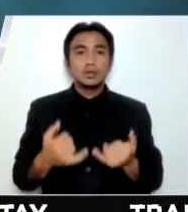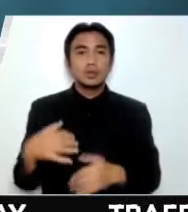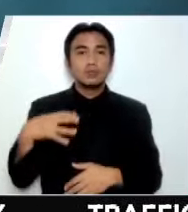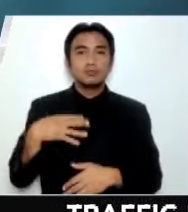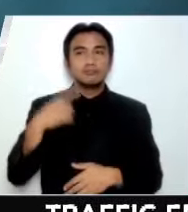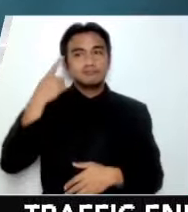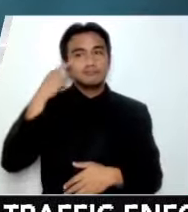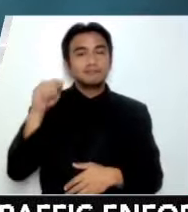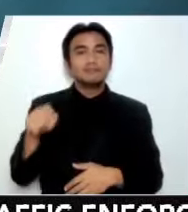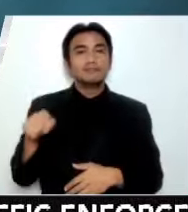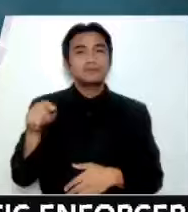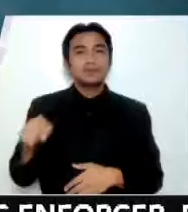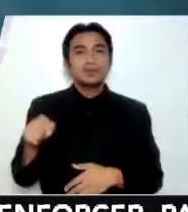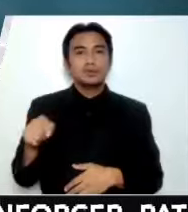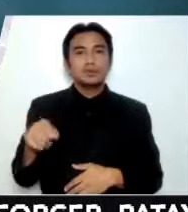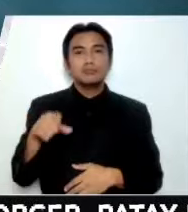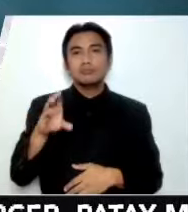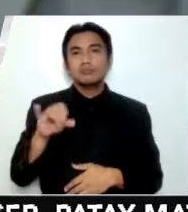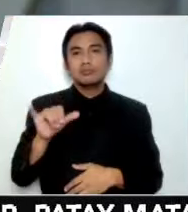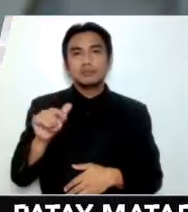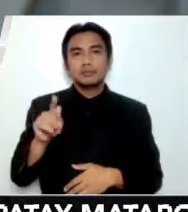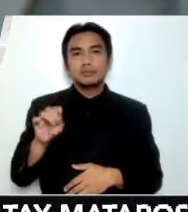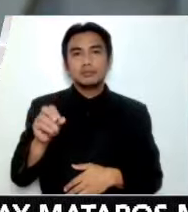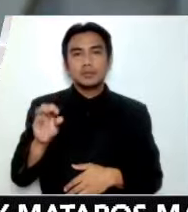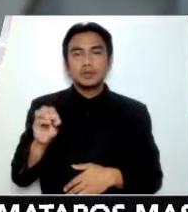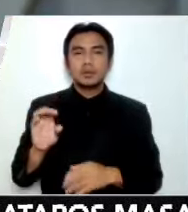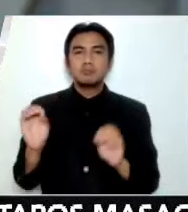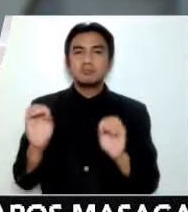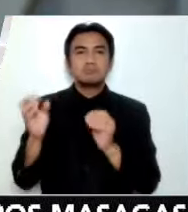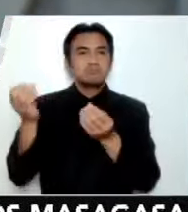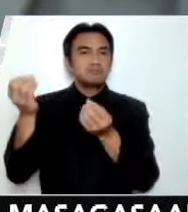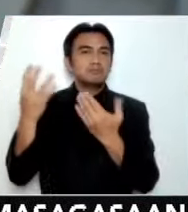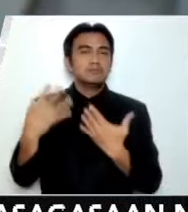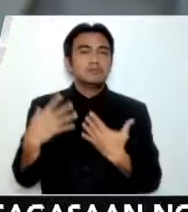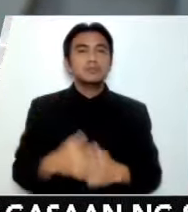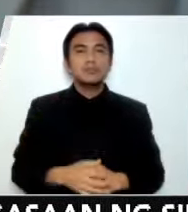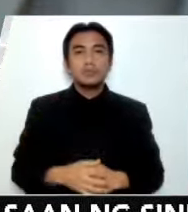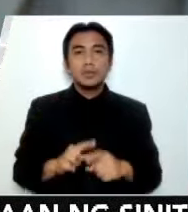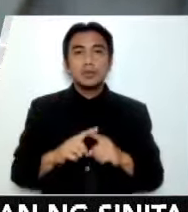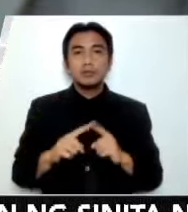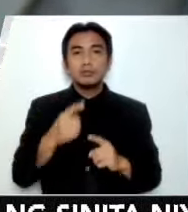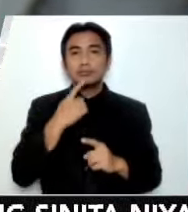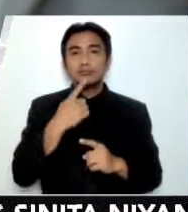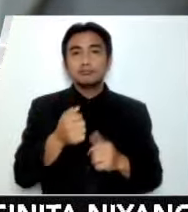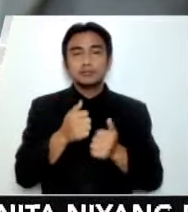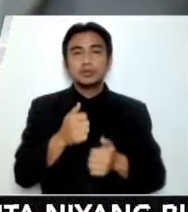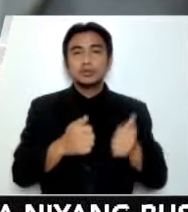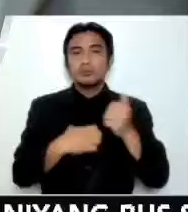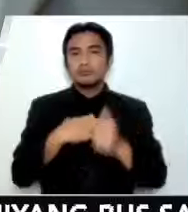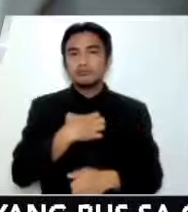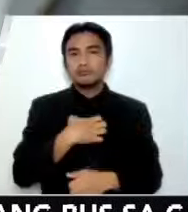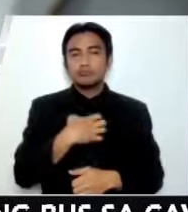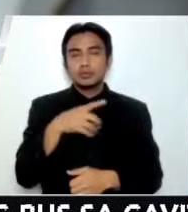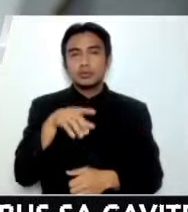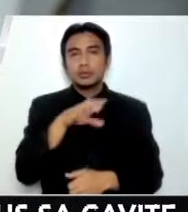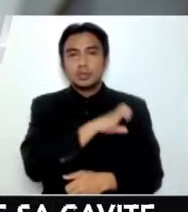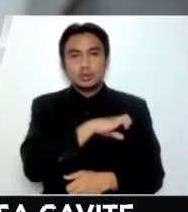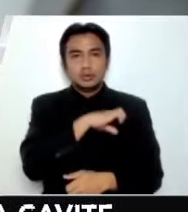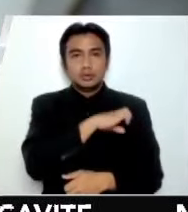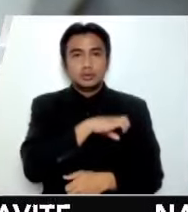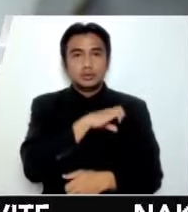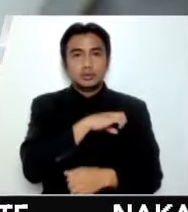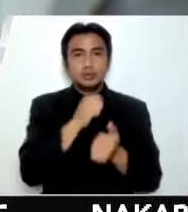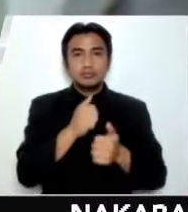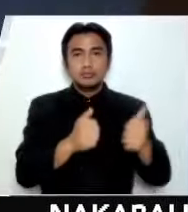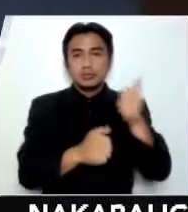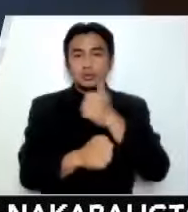Cayetano pero wala pa siyang tugon. Sabi ni Senate Committee on Ethics Chairperson Francis Tolentino, aasikasuhin